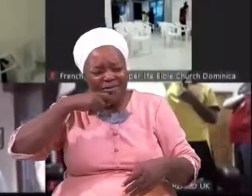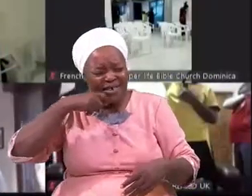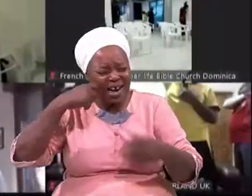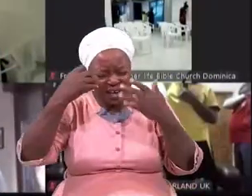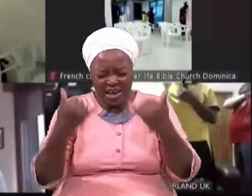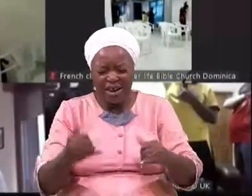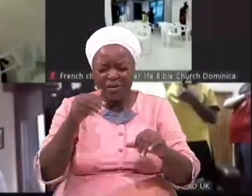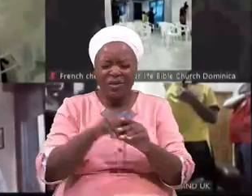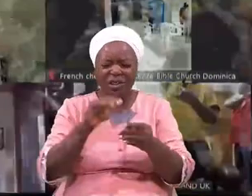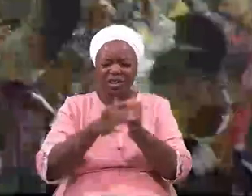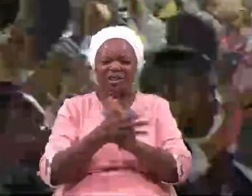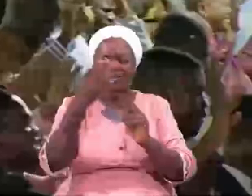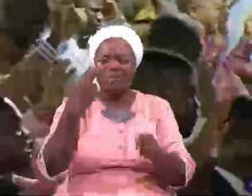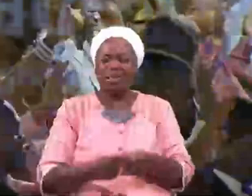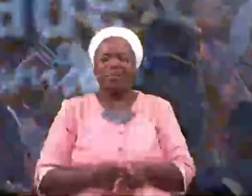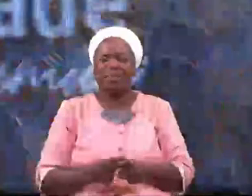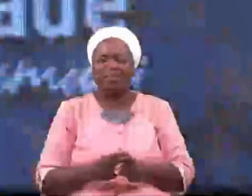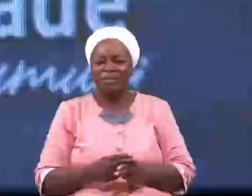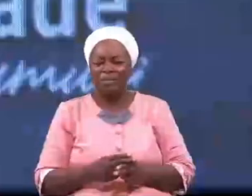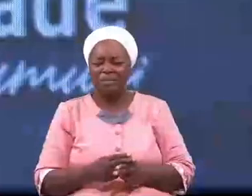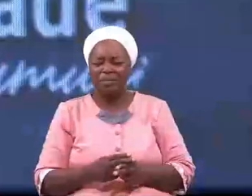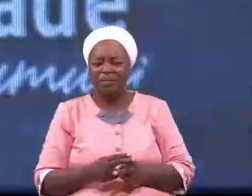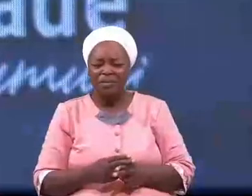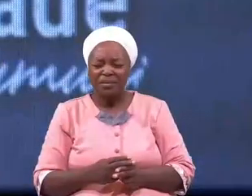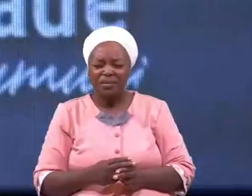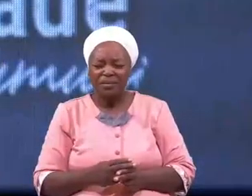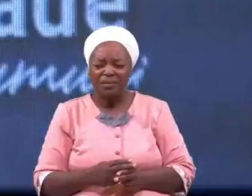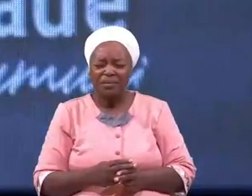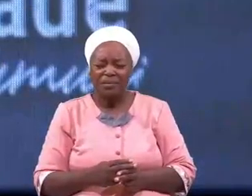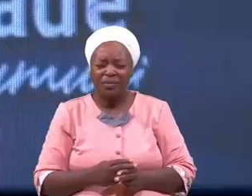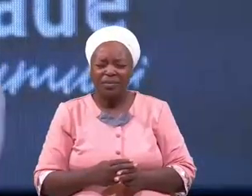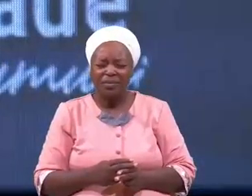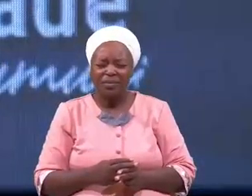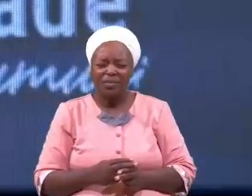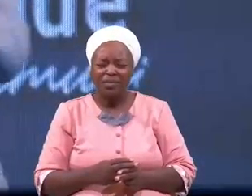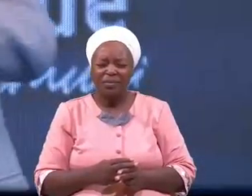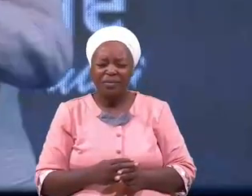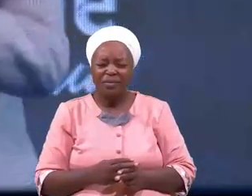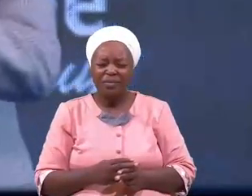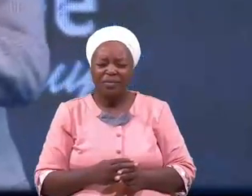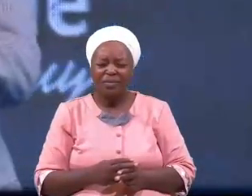Que la perte de sang, l'hémorragie, la cesse au nom de Jésus-Christ.